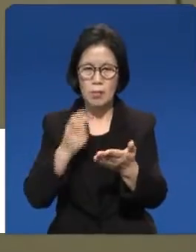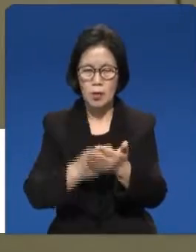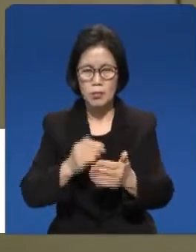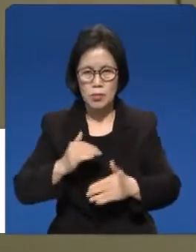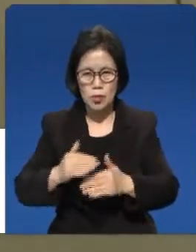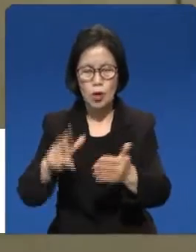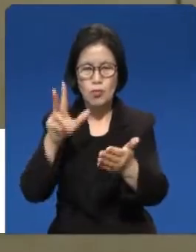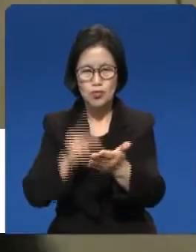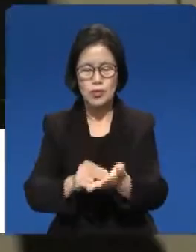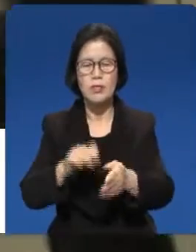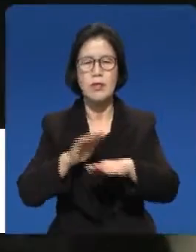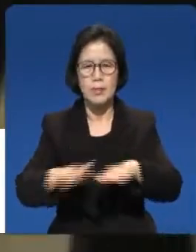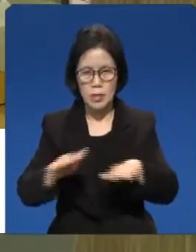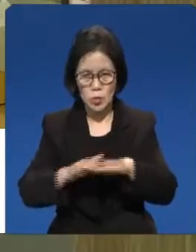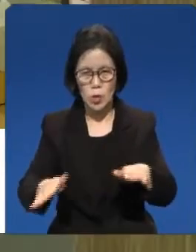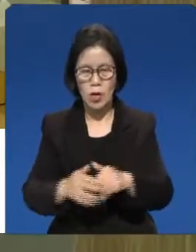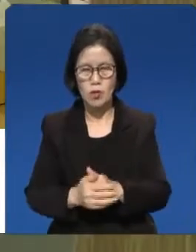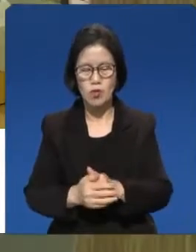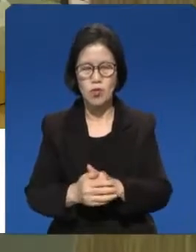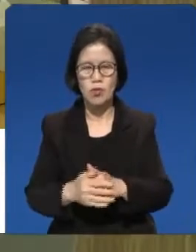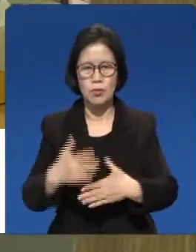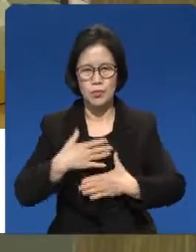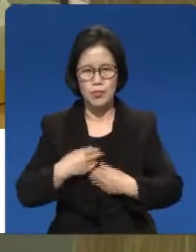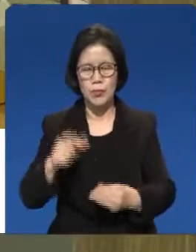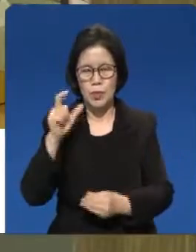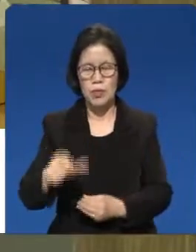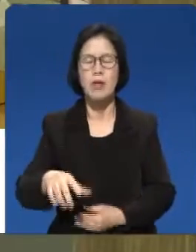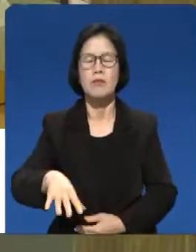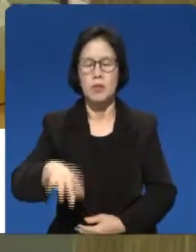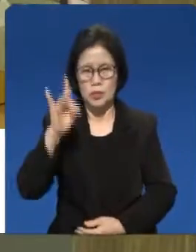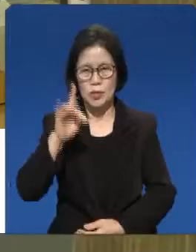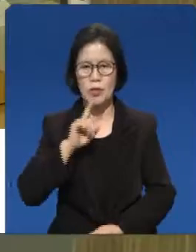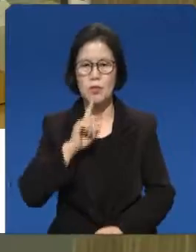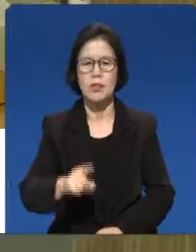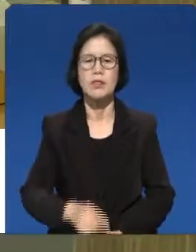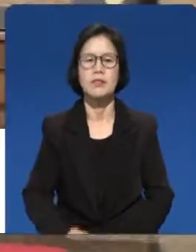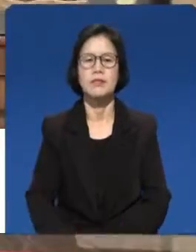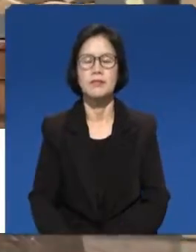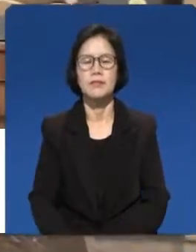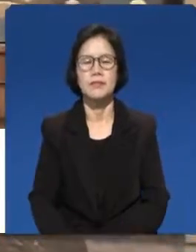문제점을 해소하고 안착하는 게 우선 이라고 강조했습니다